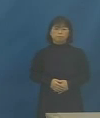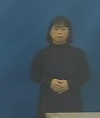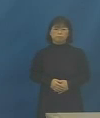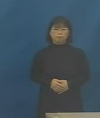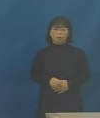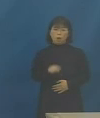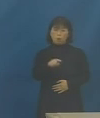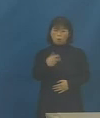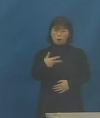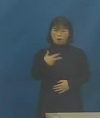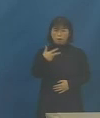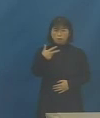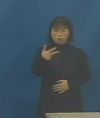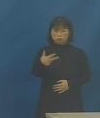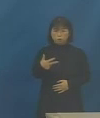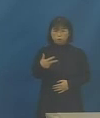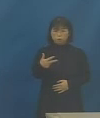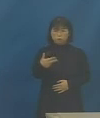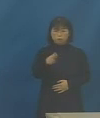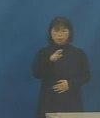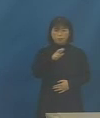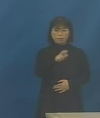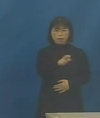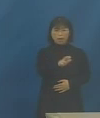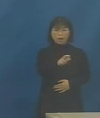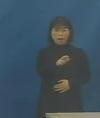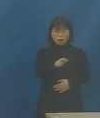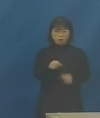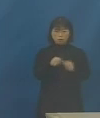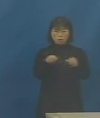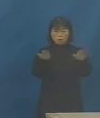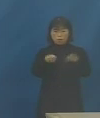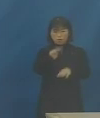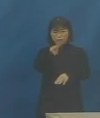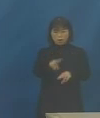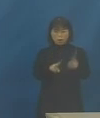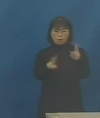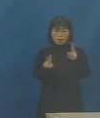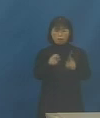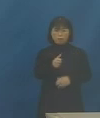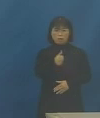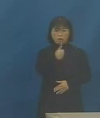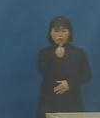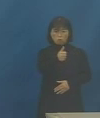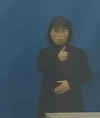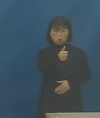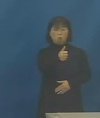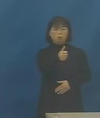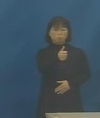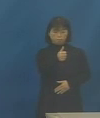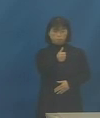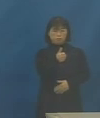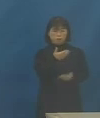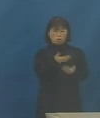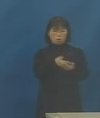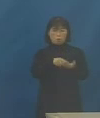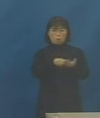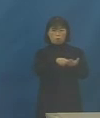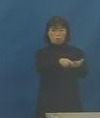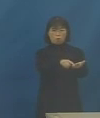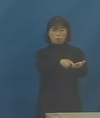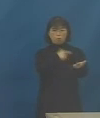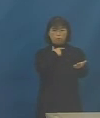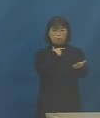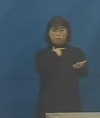来週あの jr の長谷川社長に要望をさせていただこうという